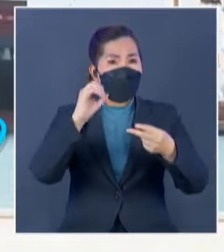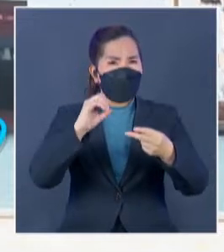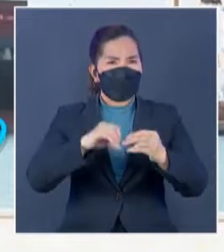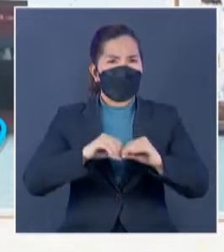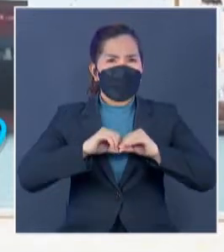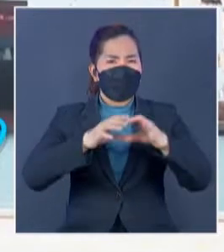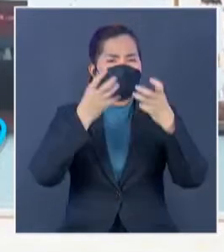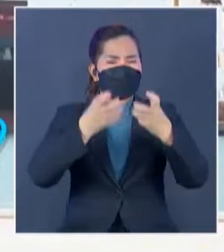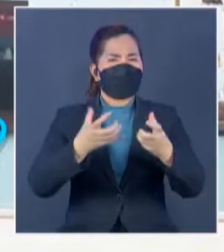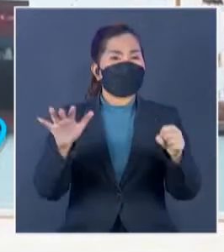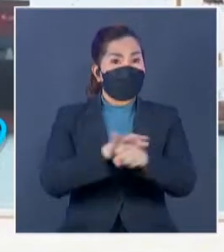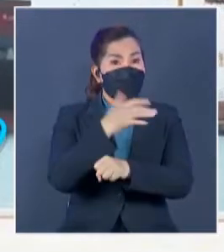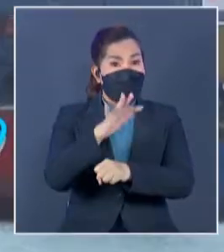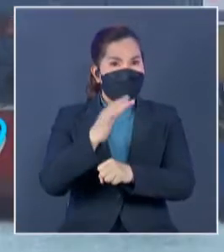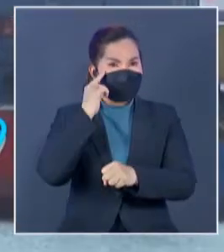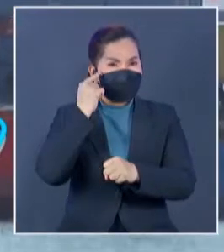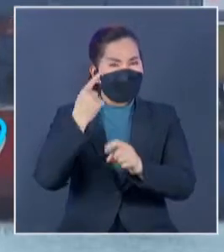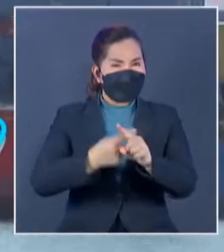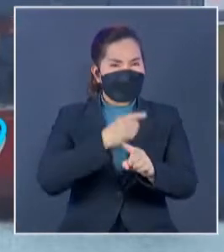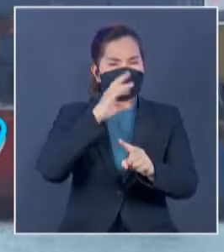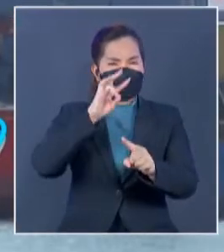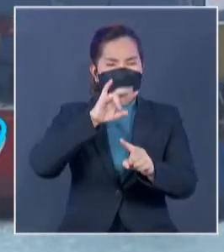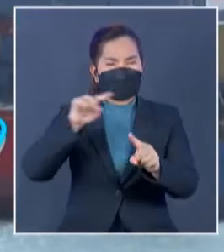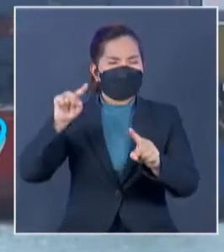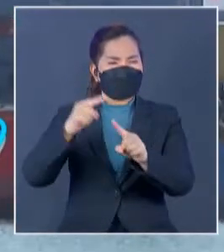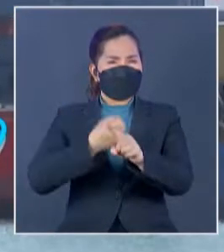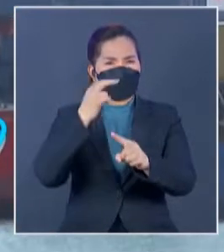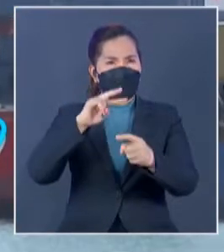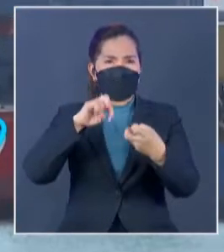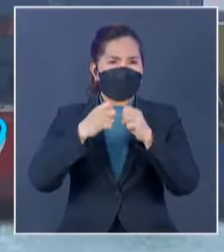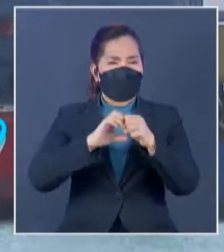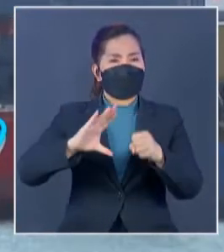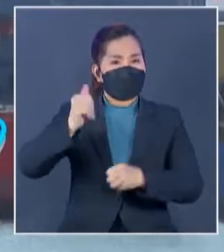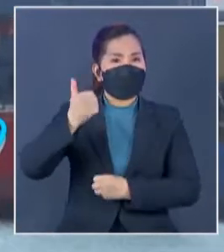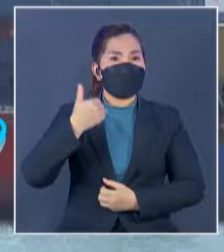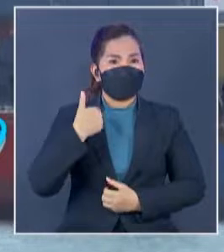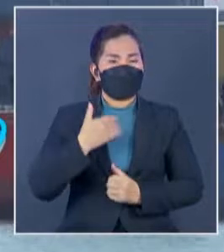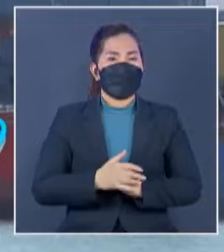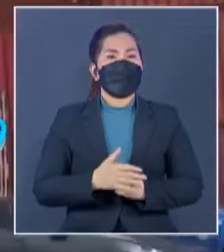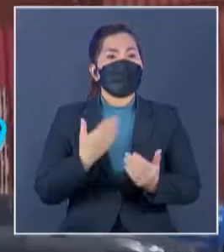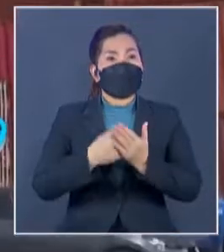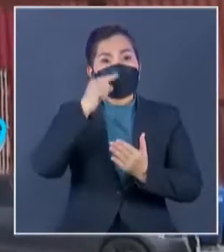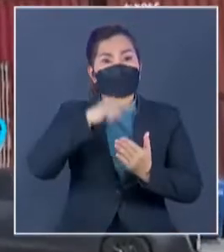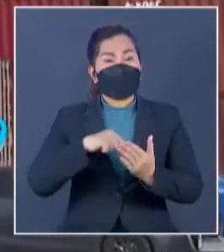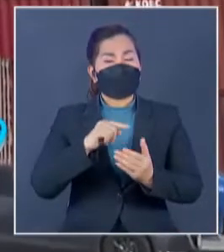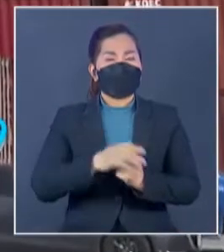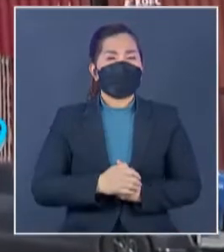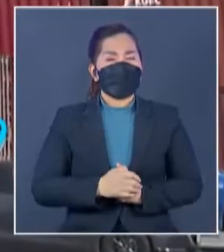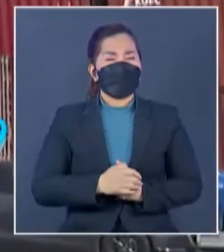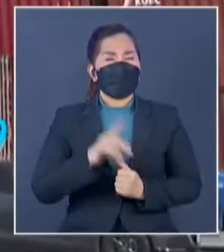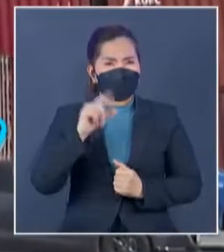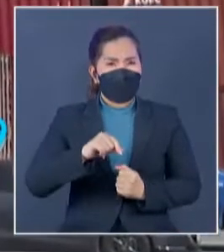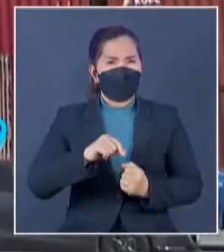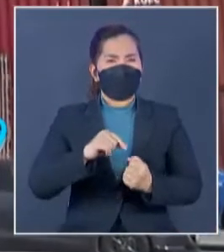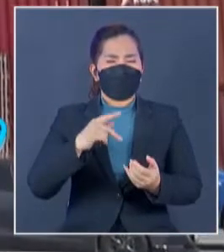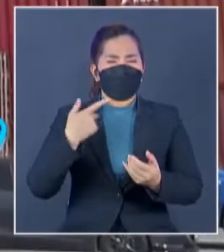าดว่าในครึ่งปีหลังสถานการณ์ก็จะดีขึ้นนะคะส่วนเงินบาทที่อ่อนค่าส่งผลดีต่อการแข่งขันของสินค้าไทยค่ะ